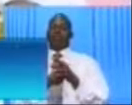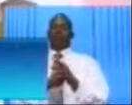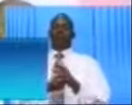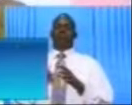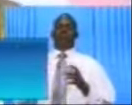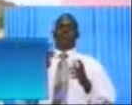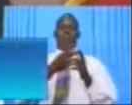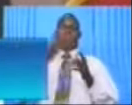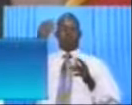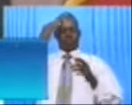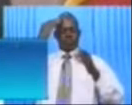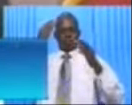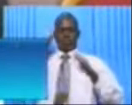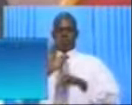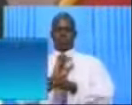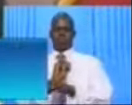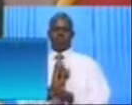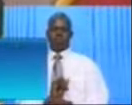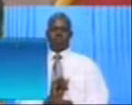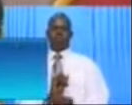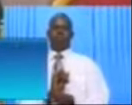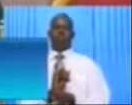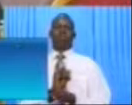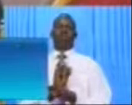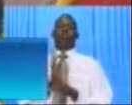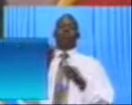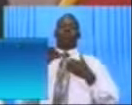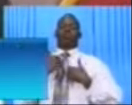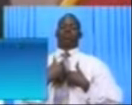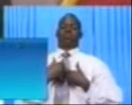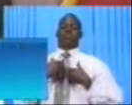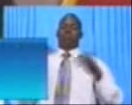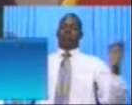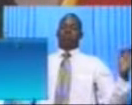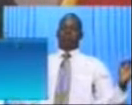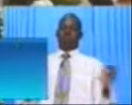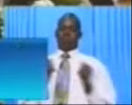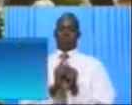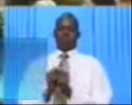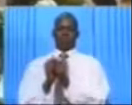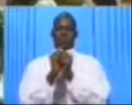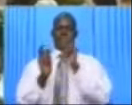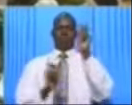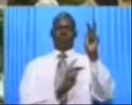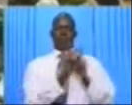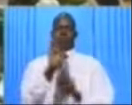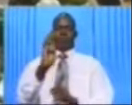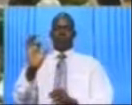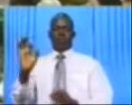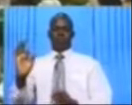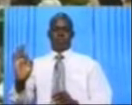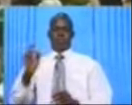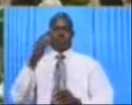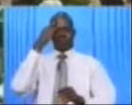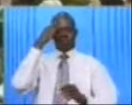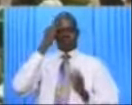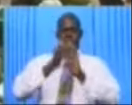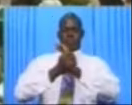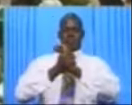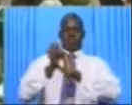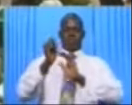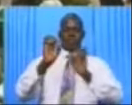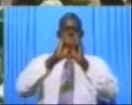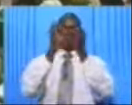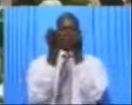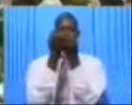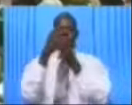le Premier ministre ivoirien Daniel Kablan Duncan a félicité l'ensemble du peuple burkinabé pour la qualification des